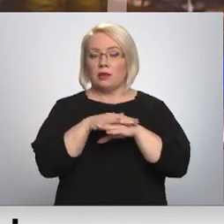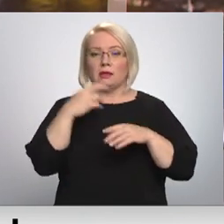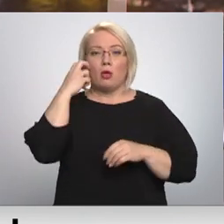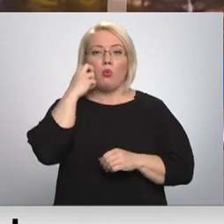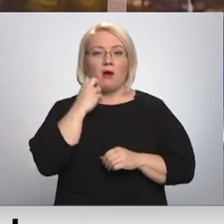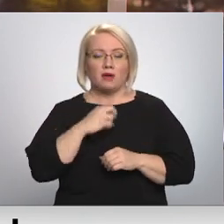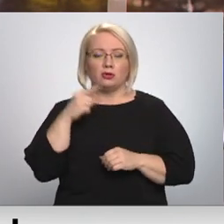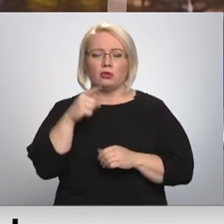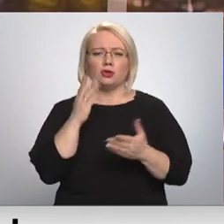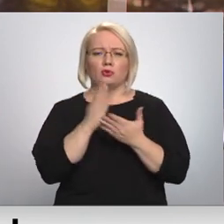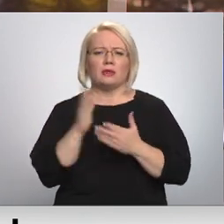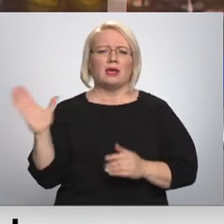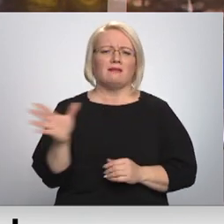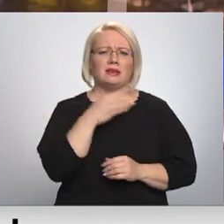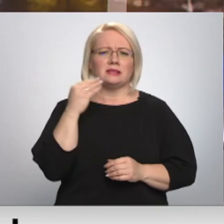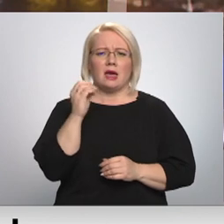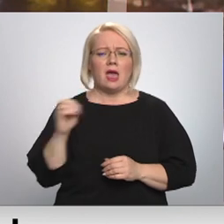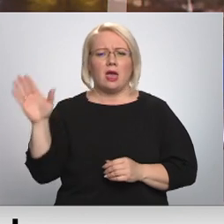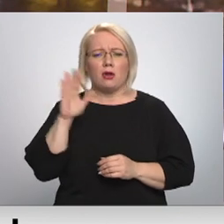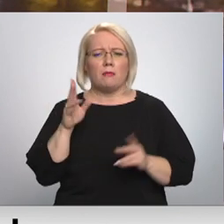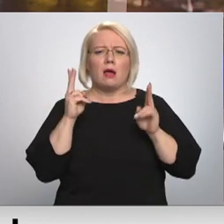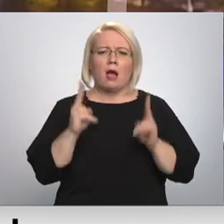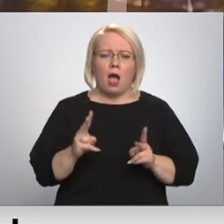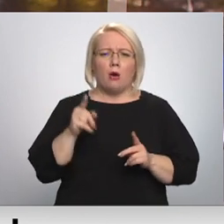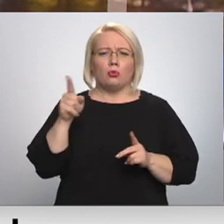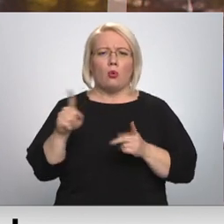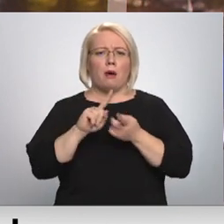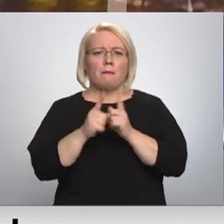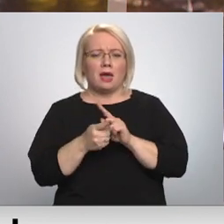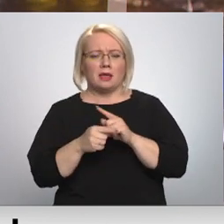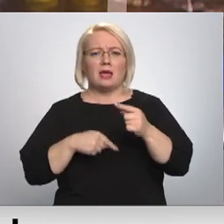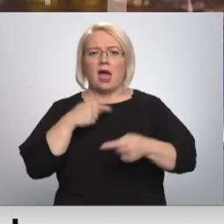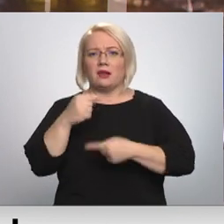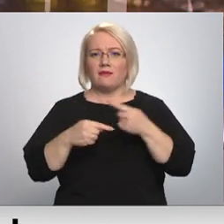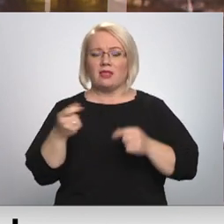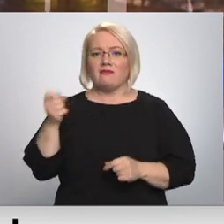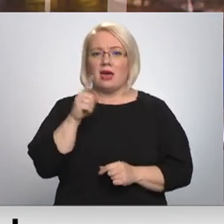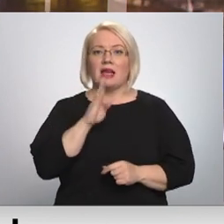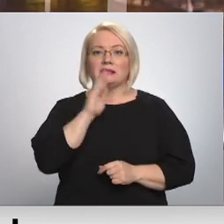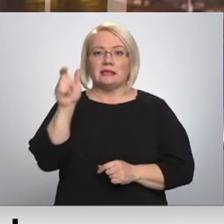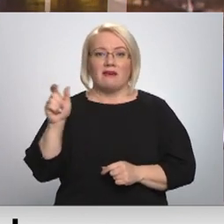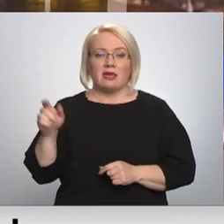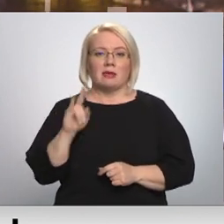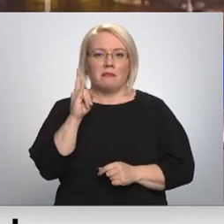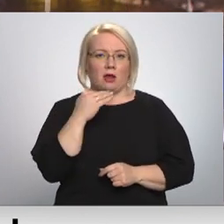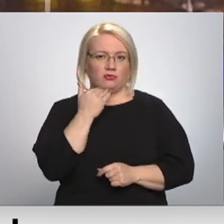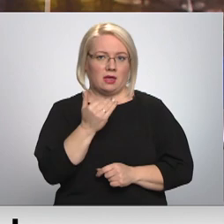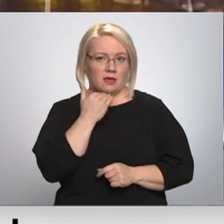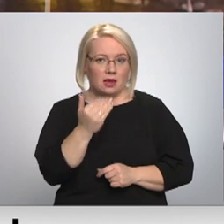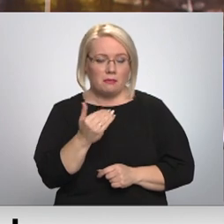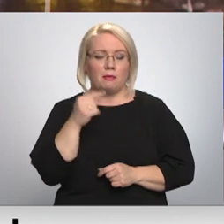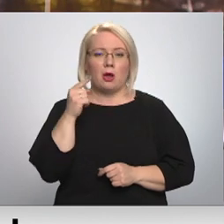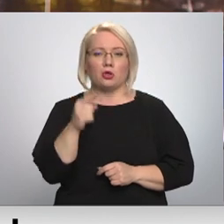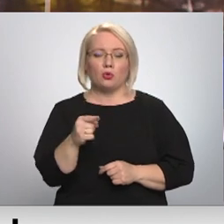un tas notiek visā Eiropā. Kā un vai to mainīt, ja arvien vairāk sievietes bērnus nevēlas? Par to diskutēja digitālā